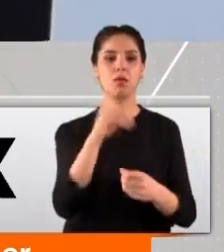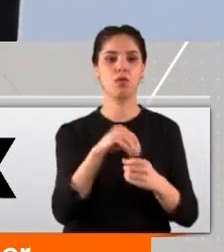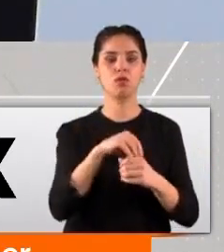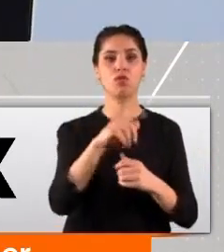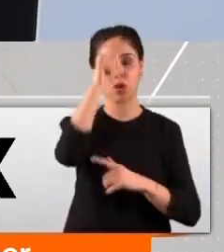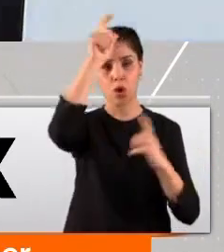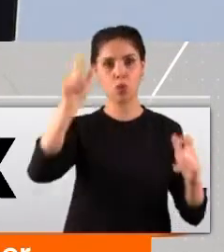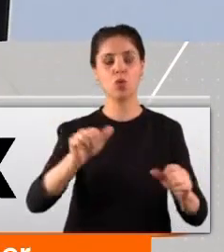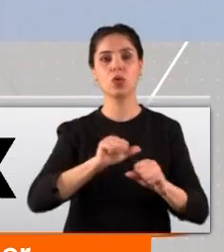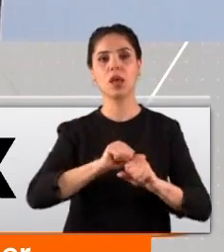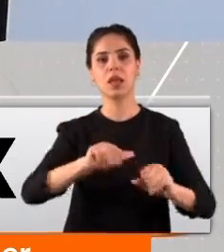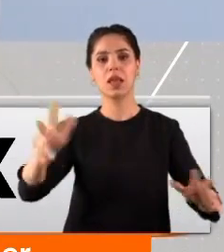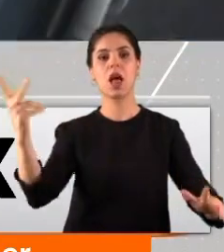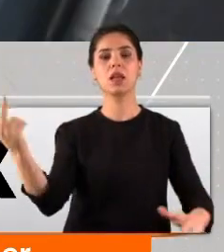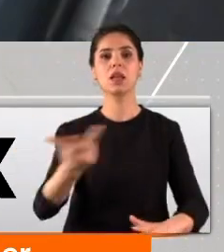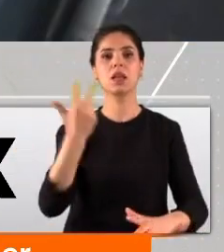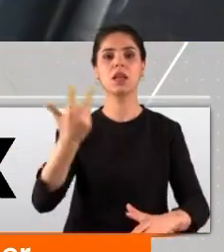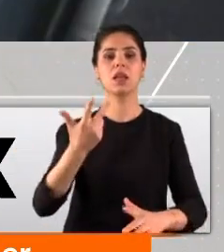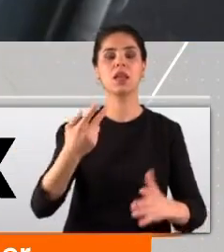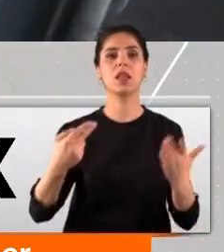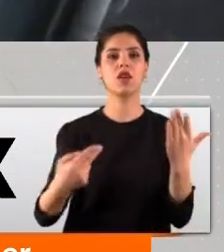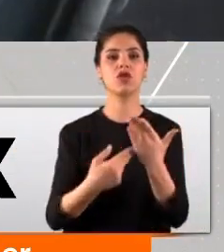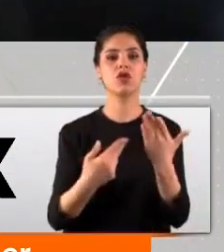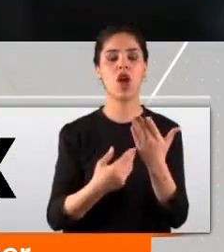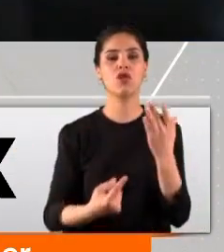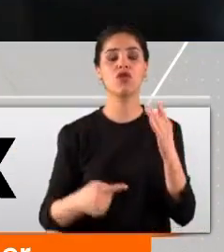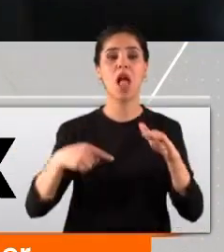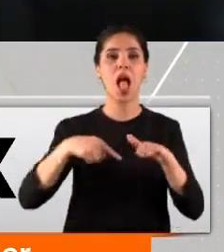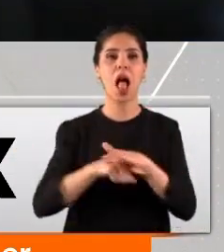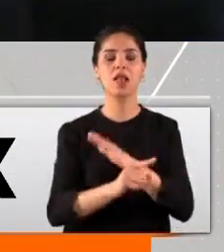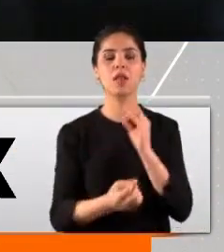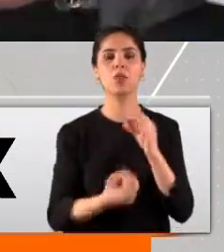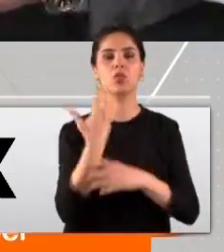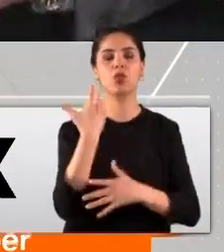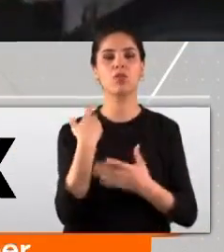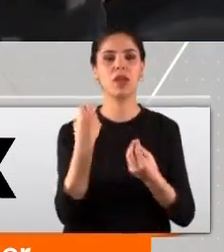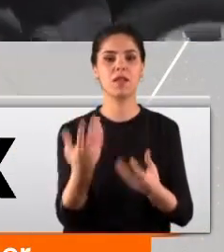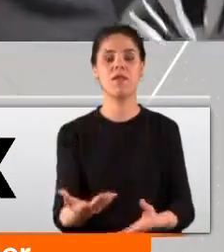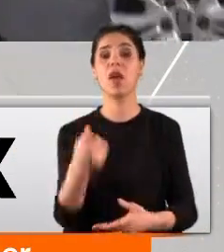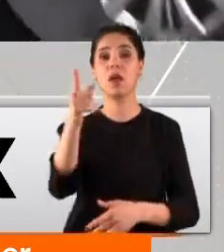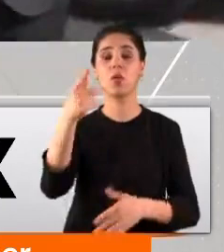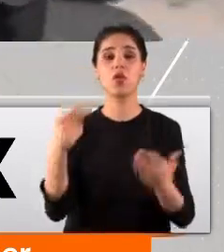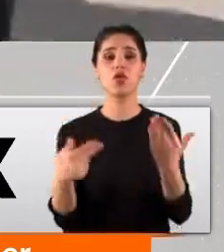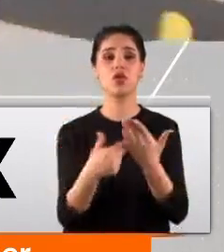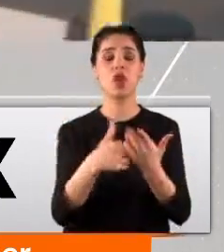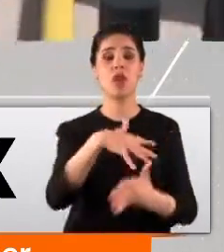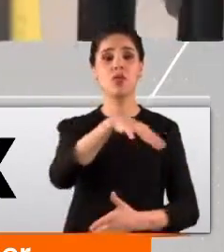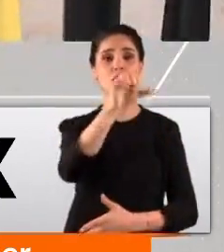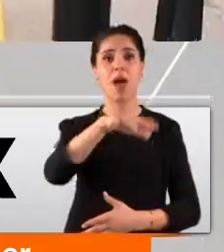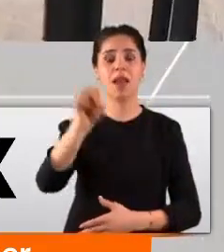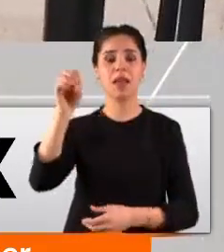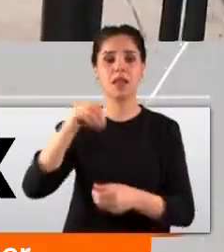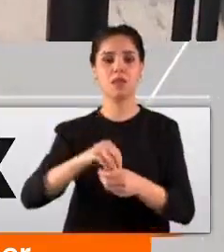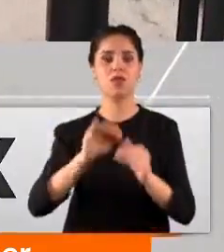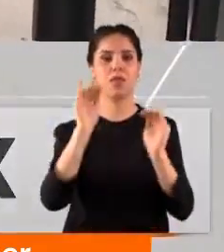ülkemizde yaygın bir yüksek hızlı şarj altyapısı kurulmasını sağlamaktır. Şarj istasyonları için destek